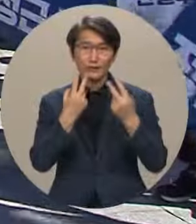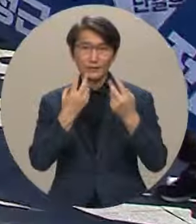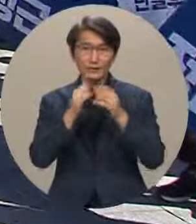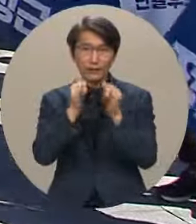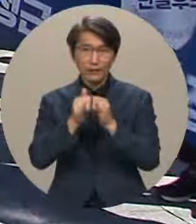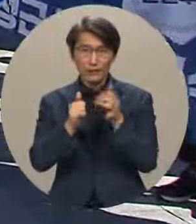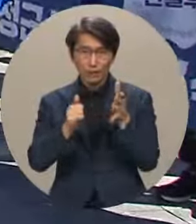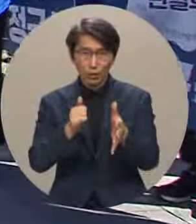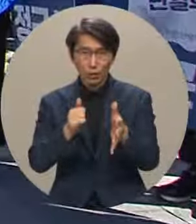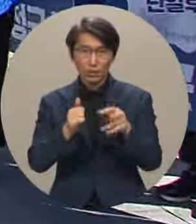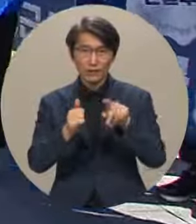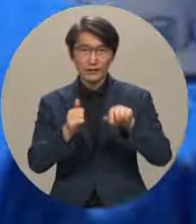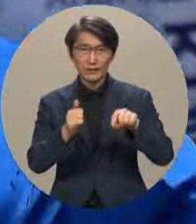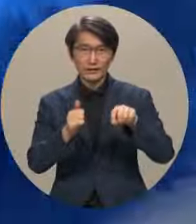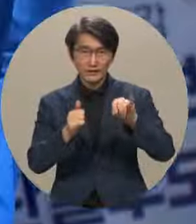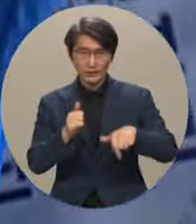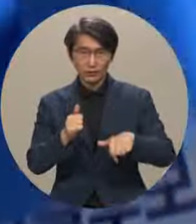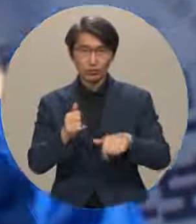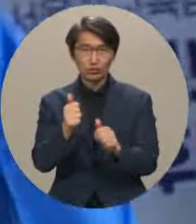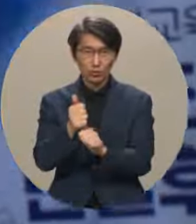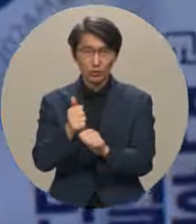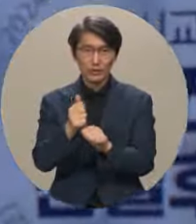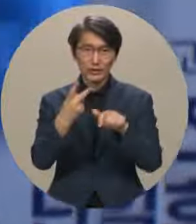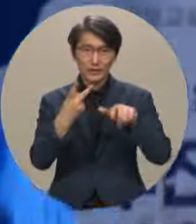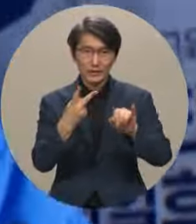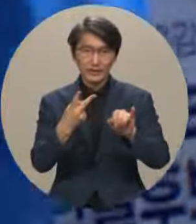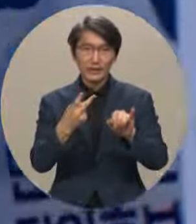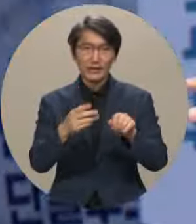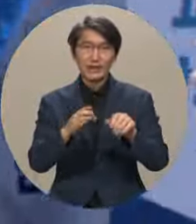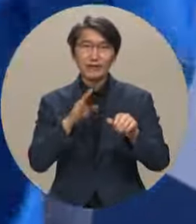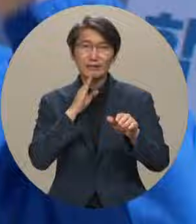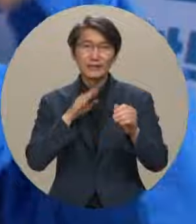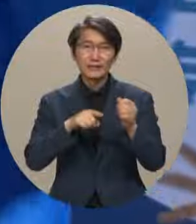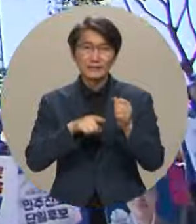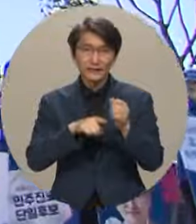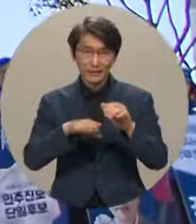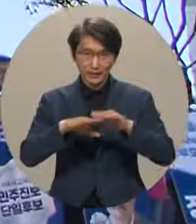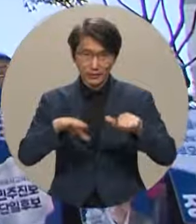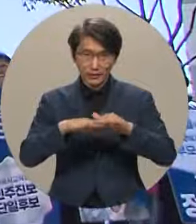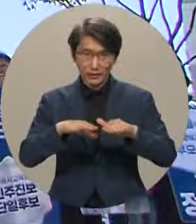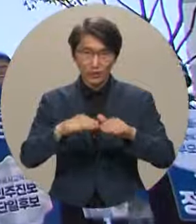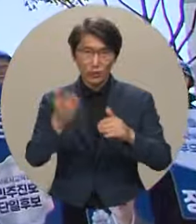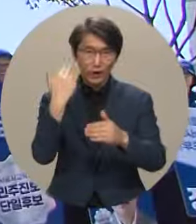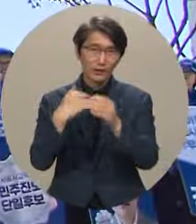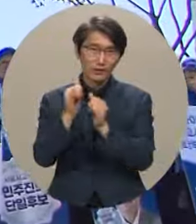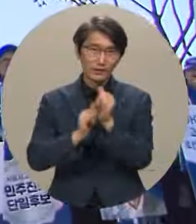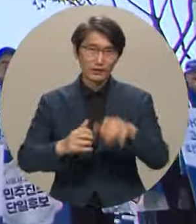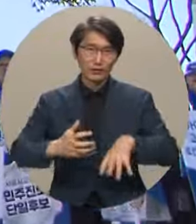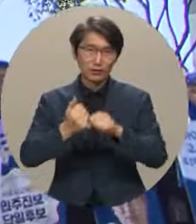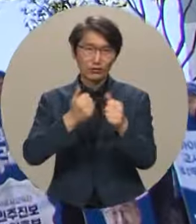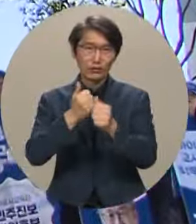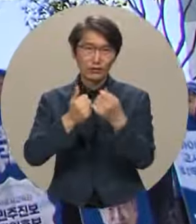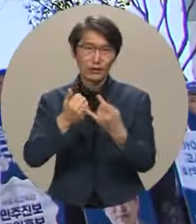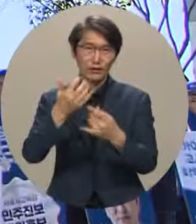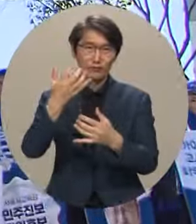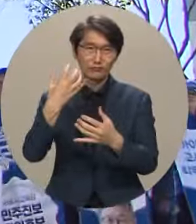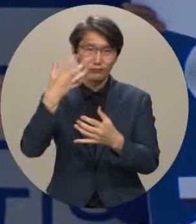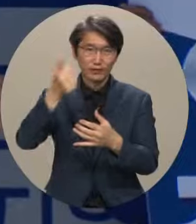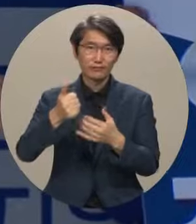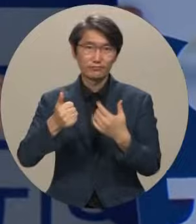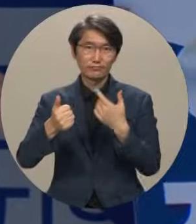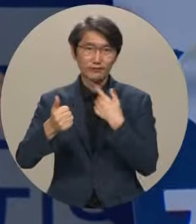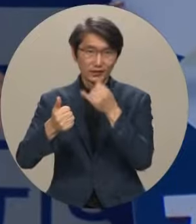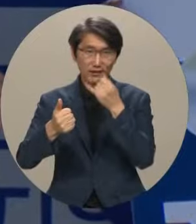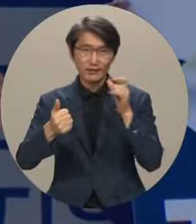교수 출신인 정근식 후보는 제2기 진실화해를 위한 과거사 정리위원회 위원장을 맡기도 했습니다.